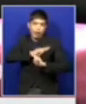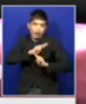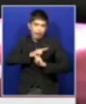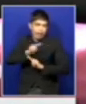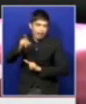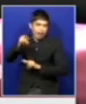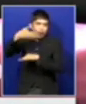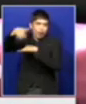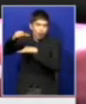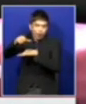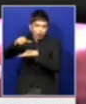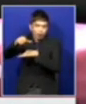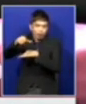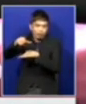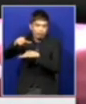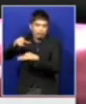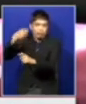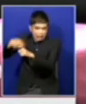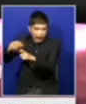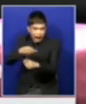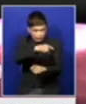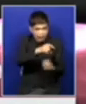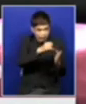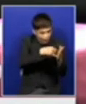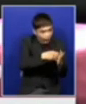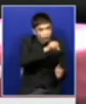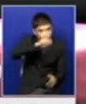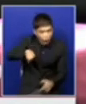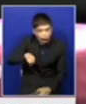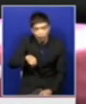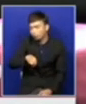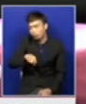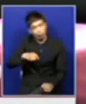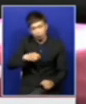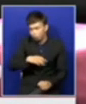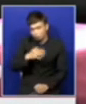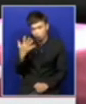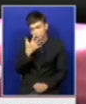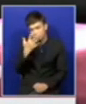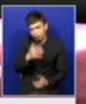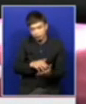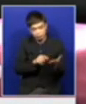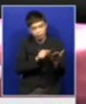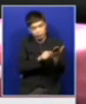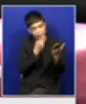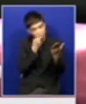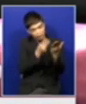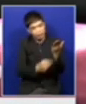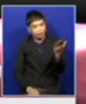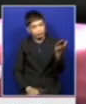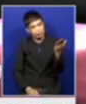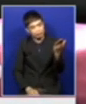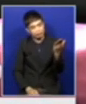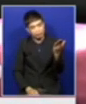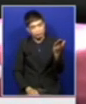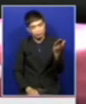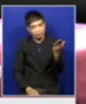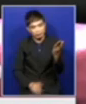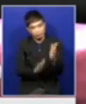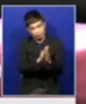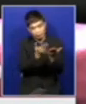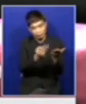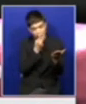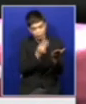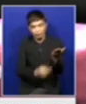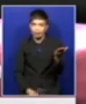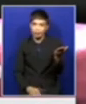นั้นแล้วค่ะนอกจากเพื่อนที่ฉันต้องกล่าวว่าข้อมูลที่นำมาขอต่อสภานี้มีความเรียกว่าน้อย